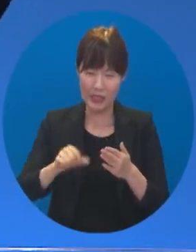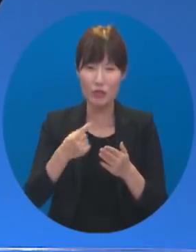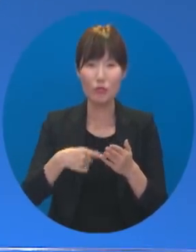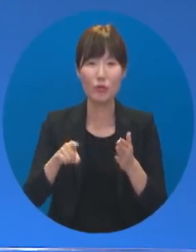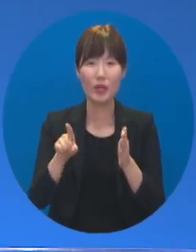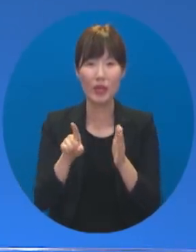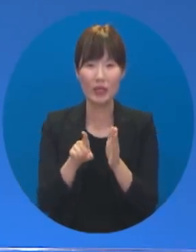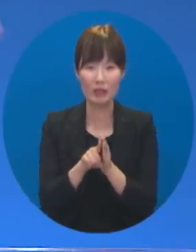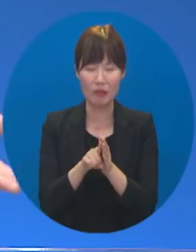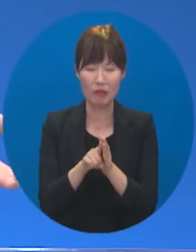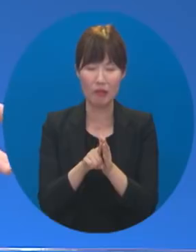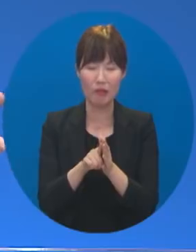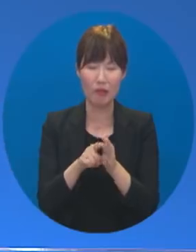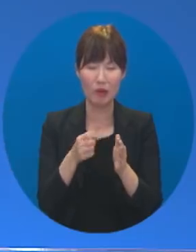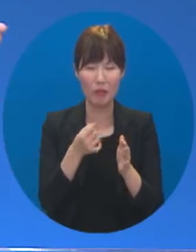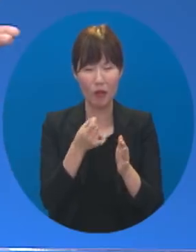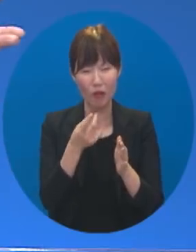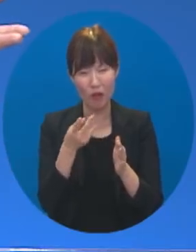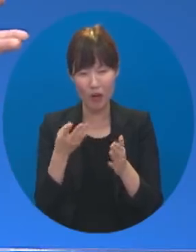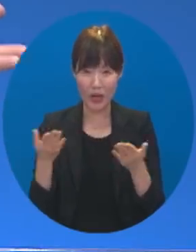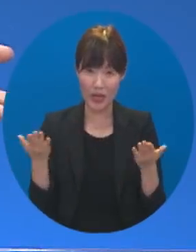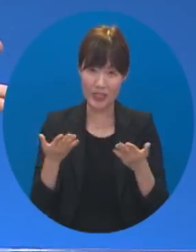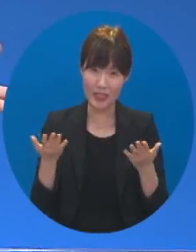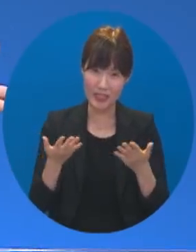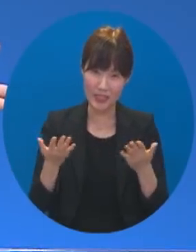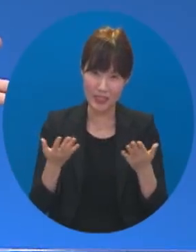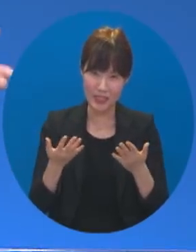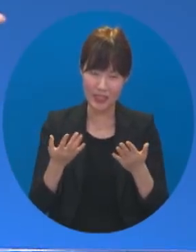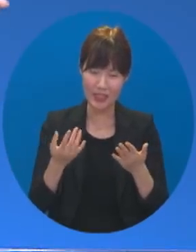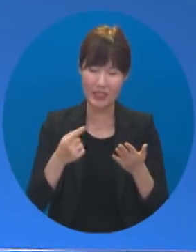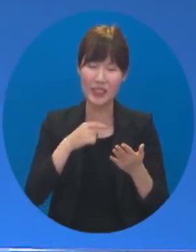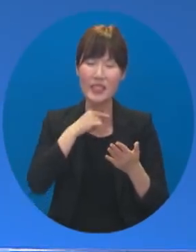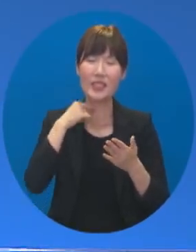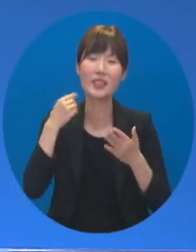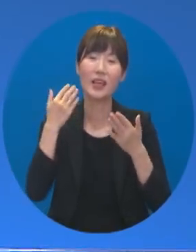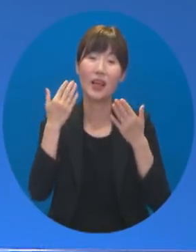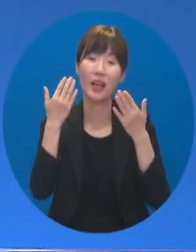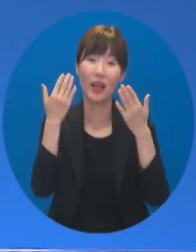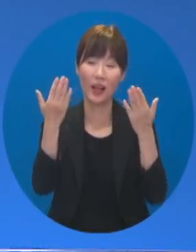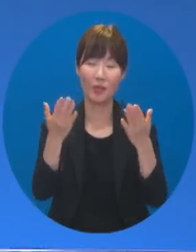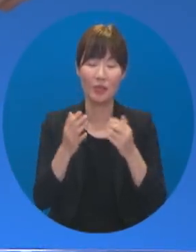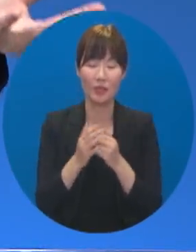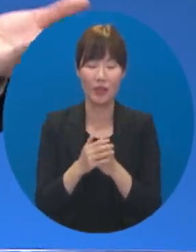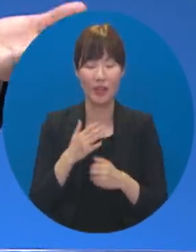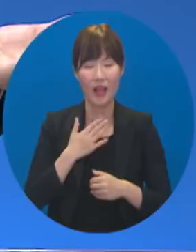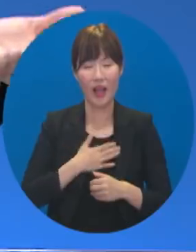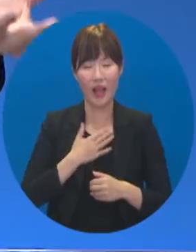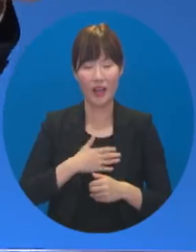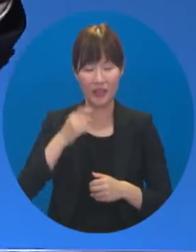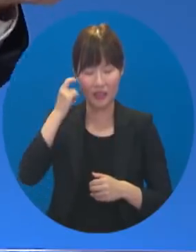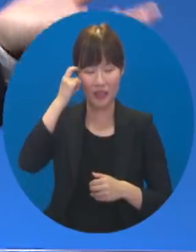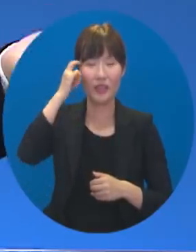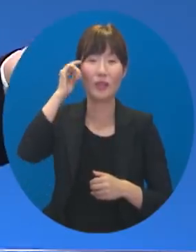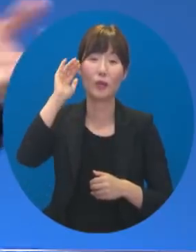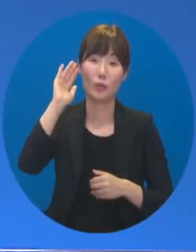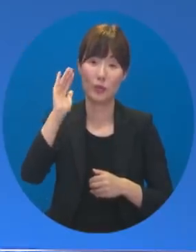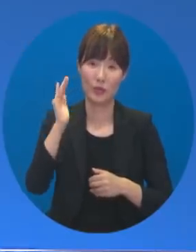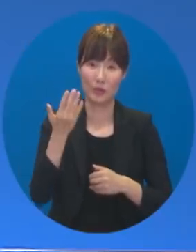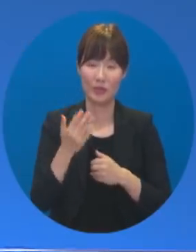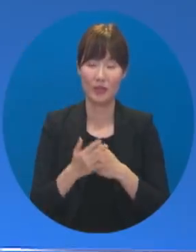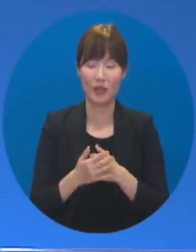해나가면서 희생하면서 알게 되었어요. 그래도 이 연약한 생명을 맡길